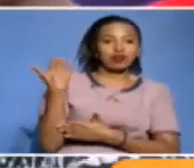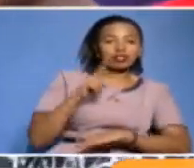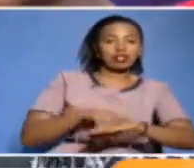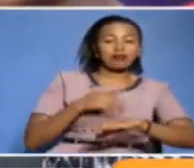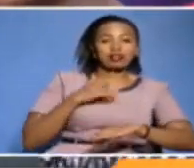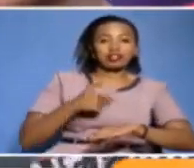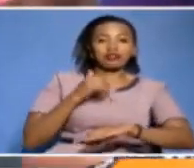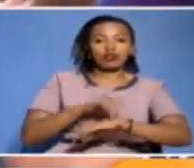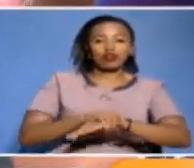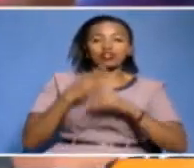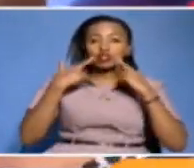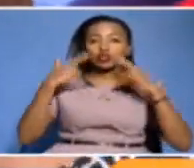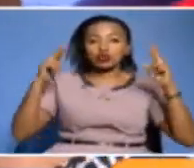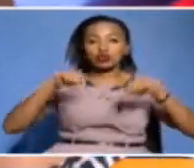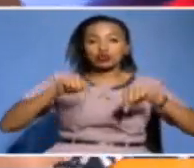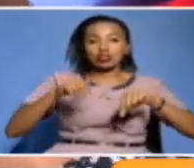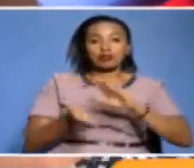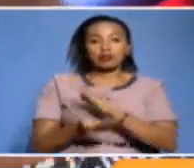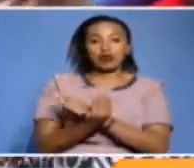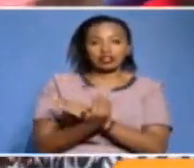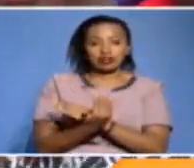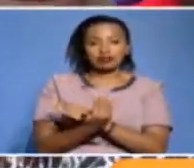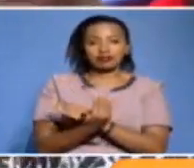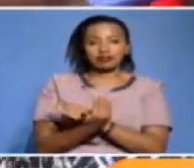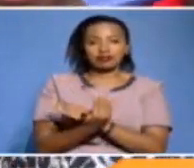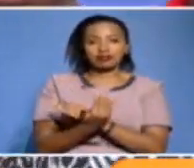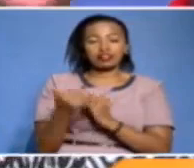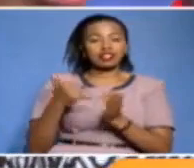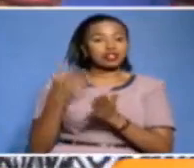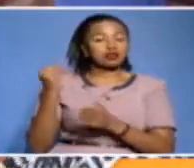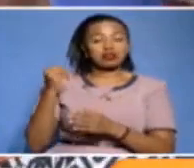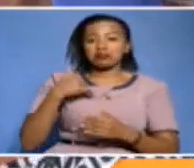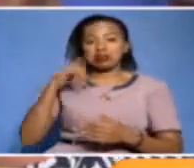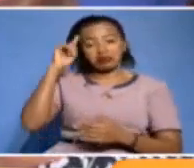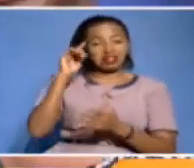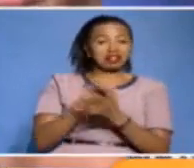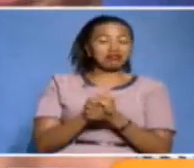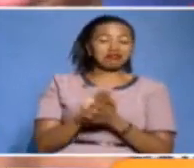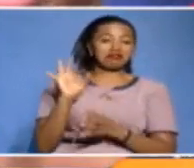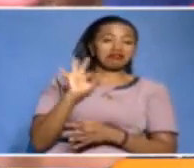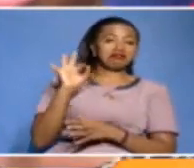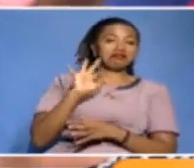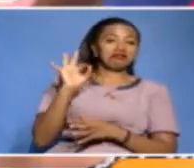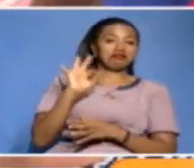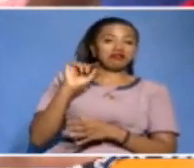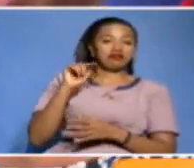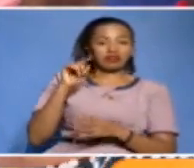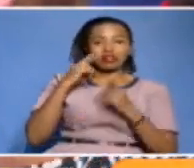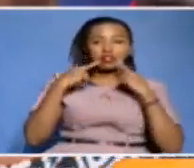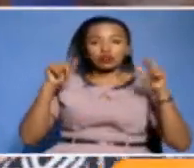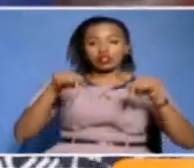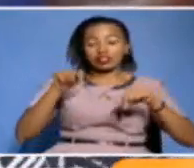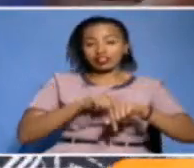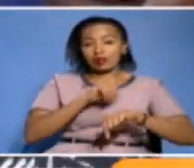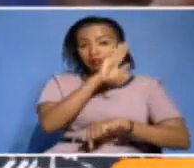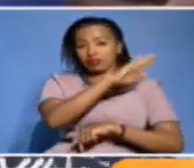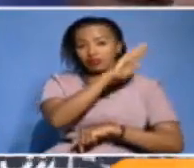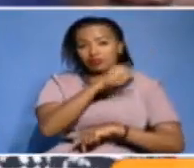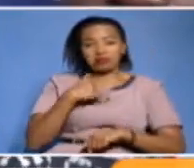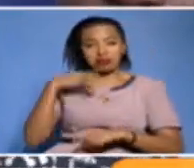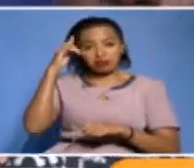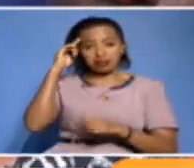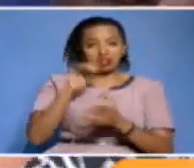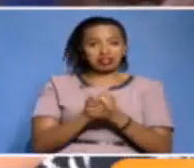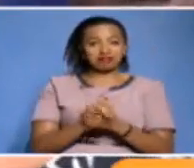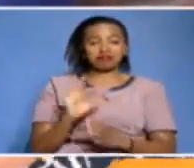results this morning, it was unbelievable. Okay, this afternoon, I couldn't believe it